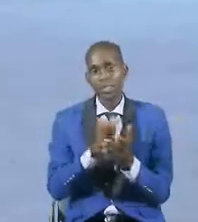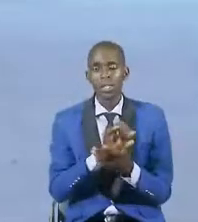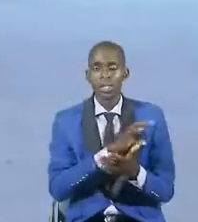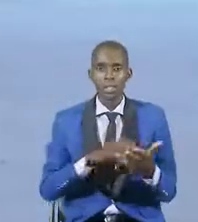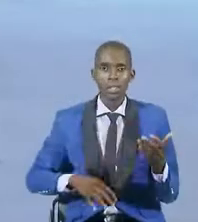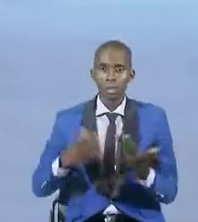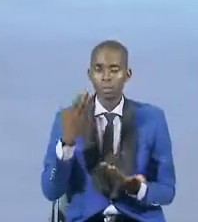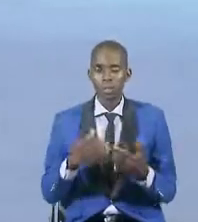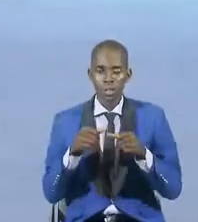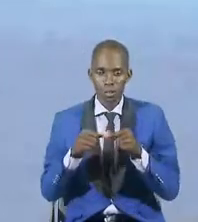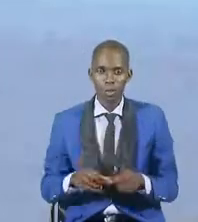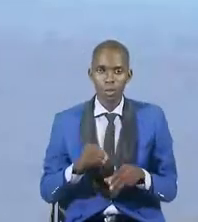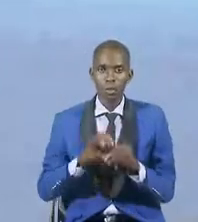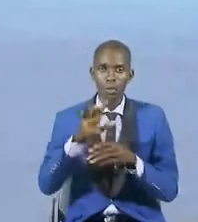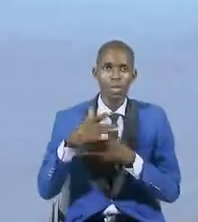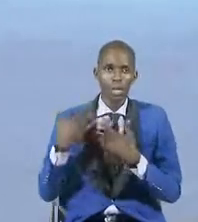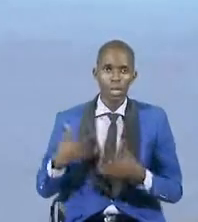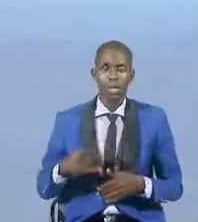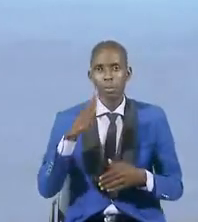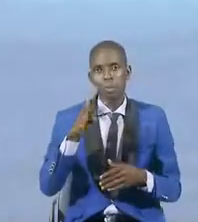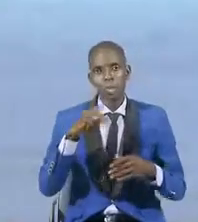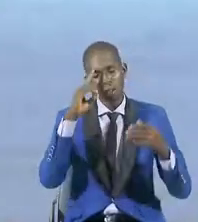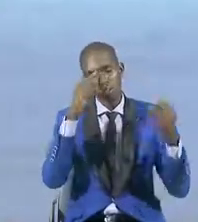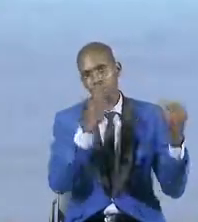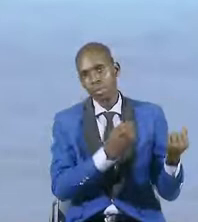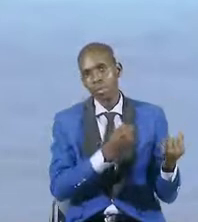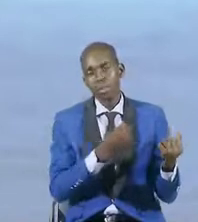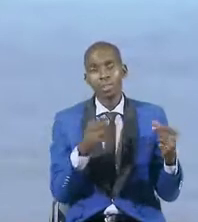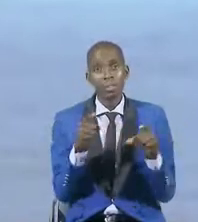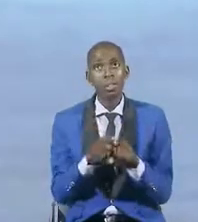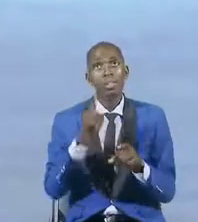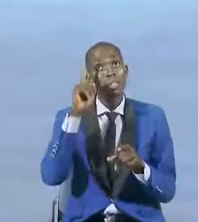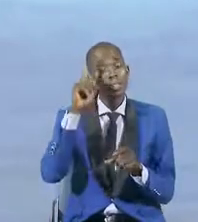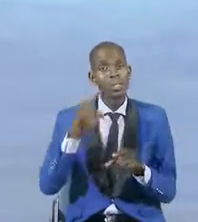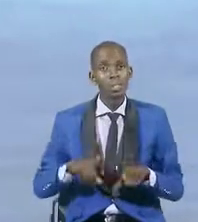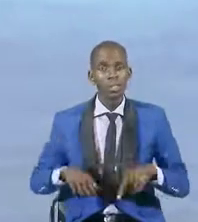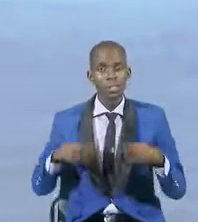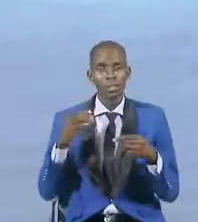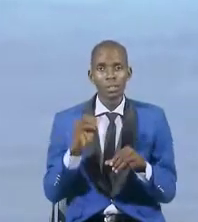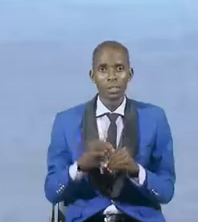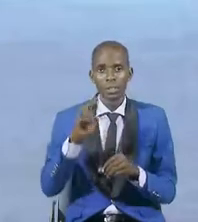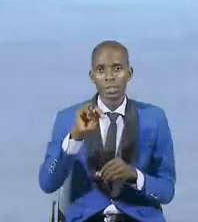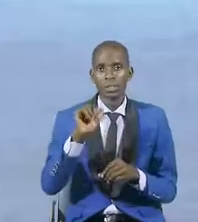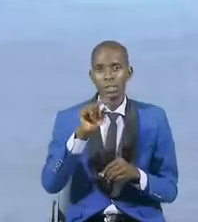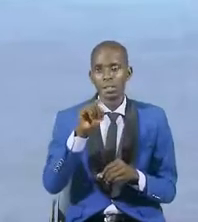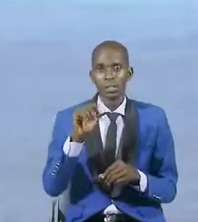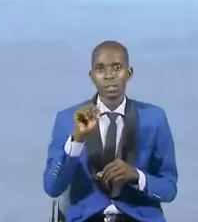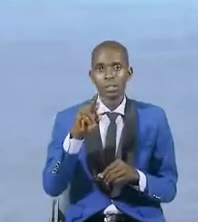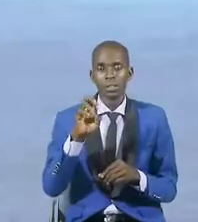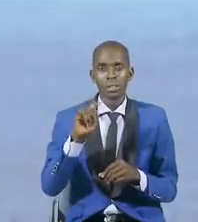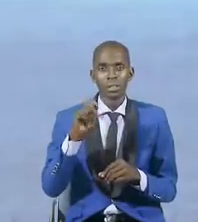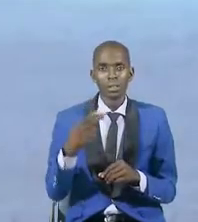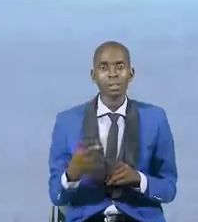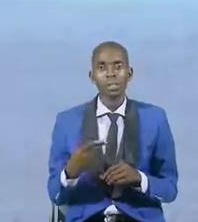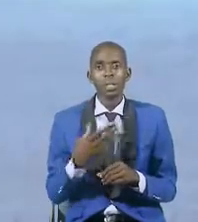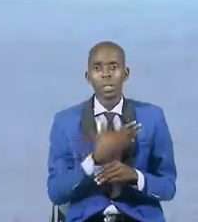que Christ habite dans vos cœurs par la foi. Comme il a vécu à Nazareth, comme il a vécu à